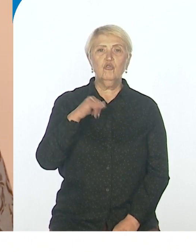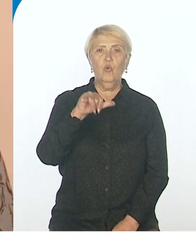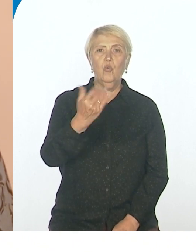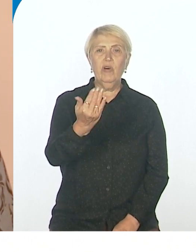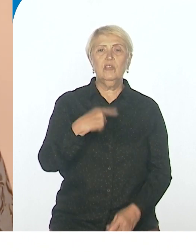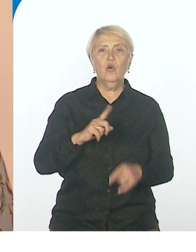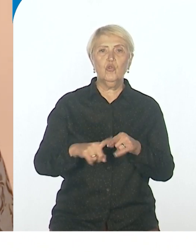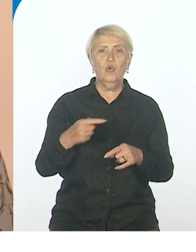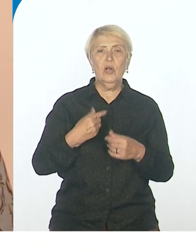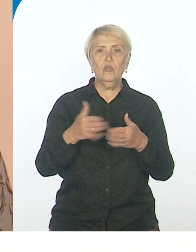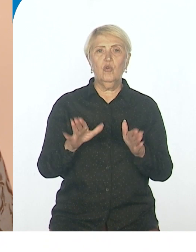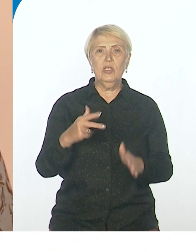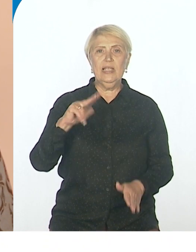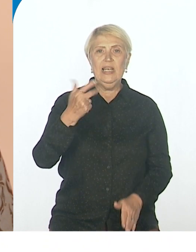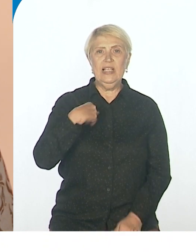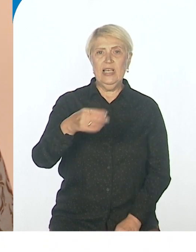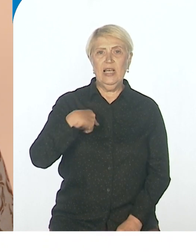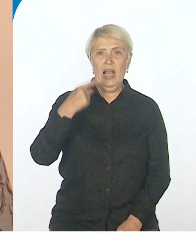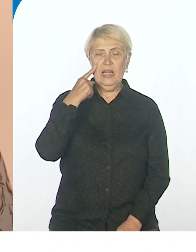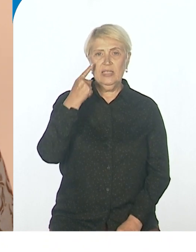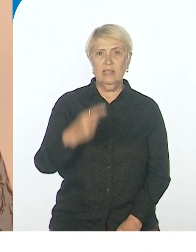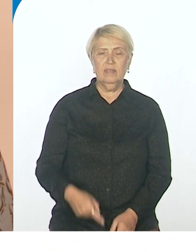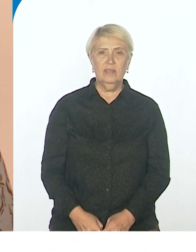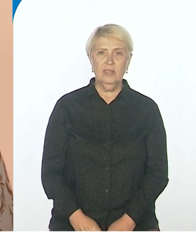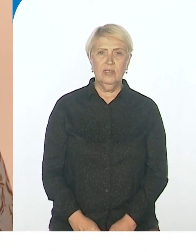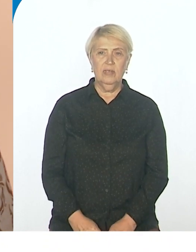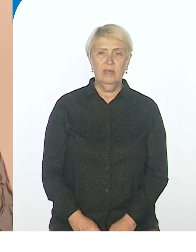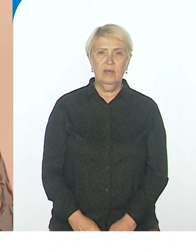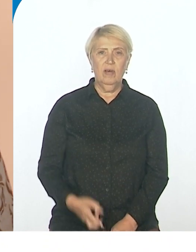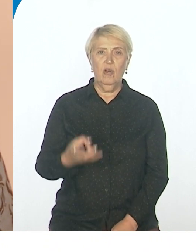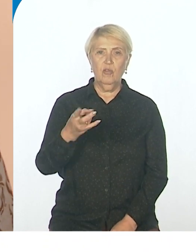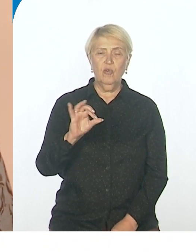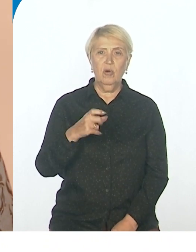тоже дарами обладаю. Но Бог